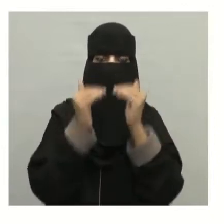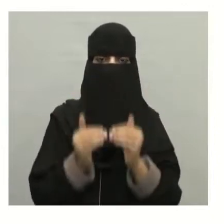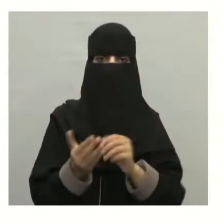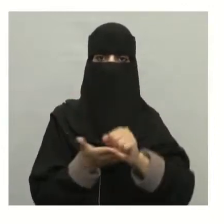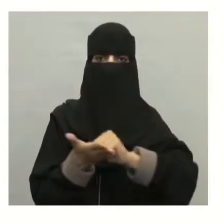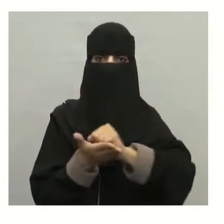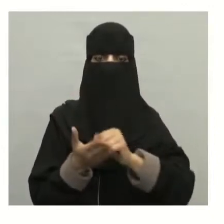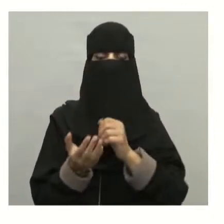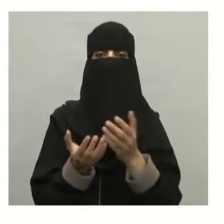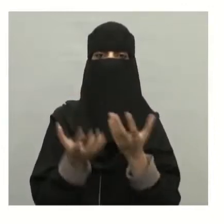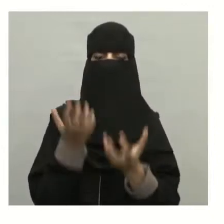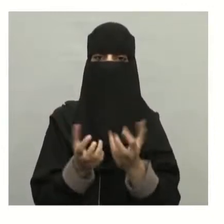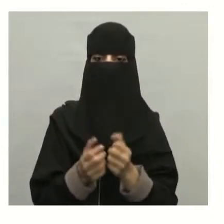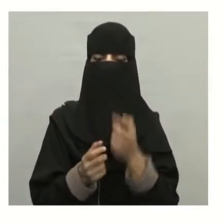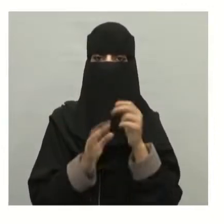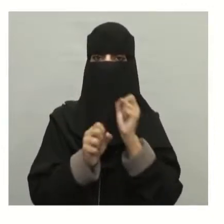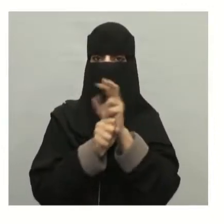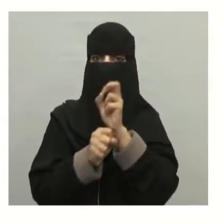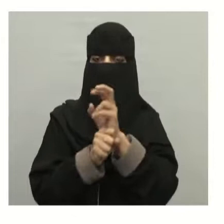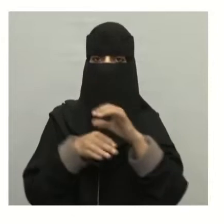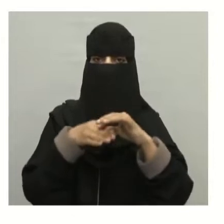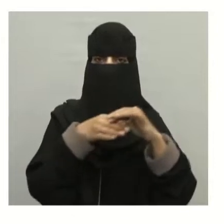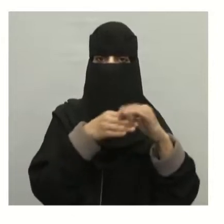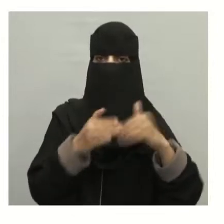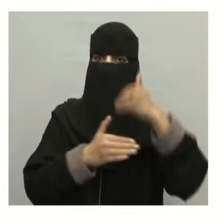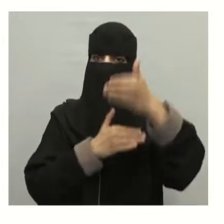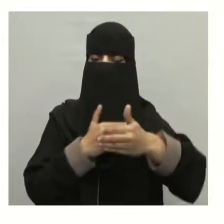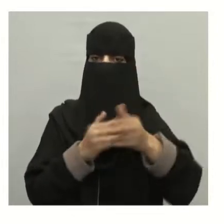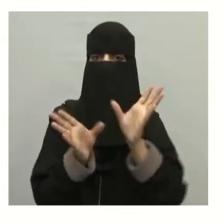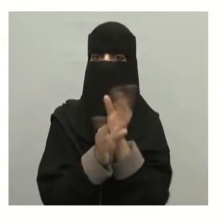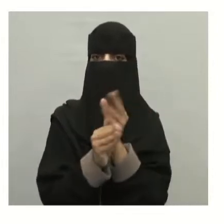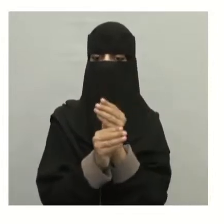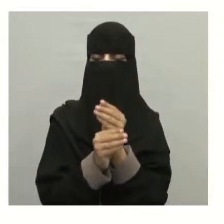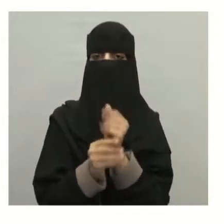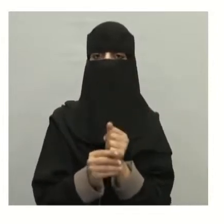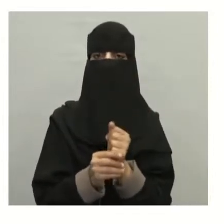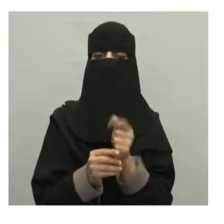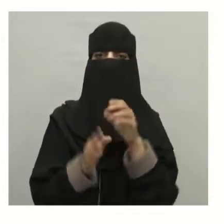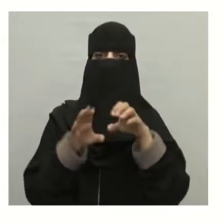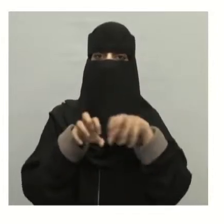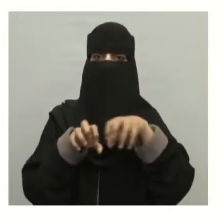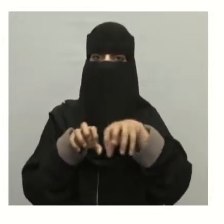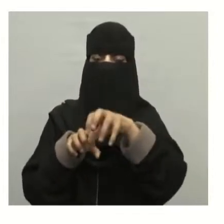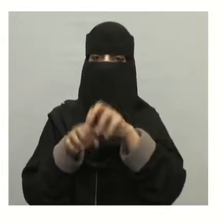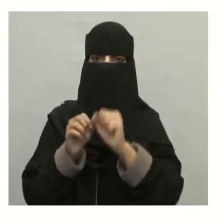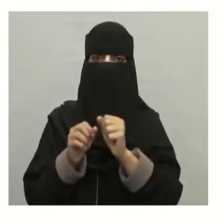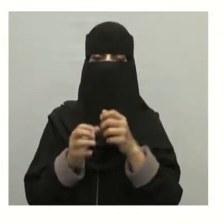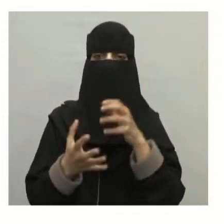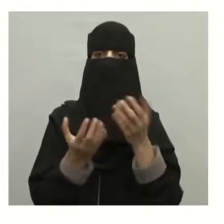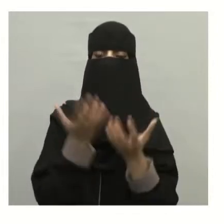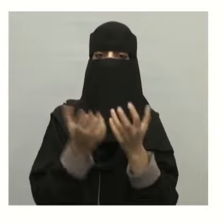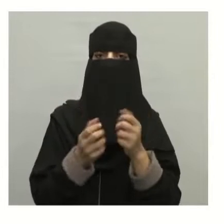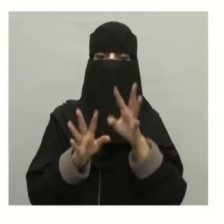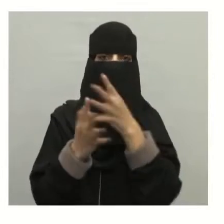المطبخ، يذكر إرشادات ما بعد التسوق، يصنف محتويات المطبخ